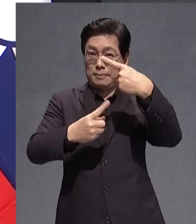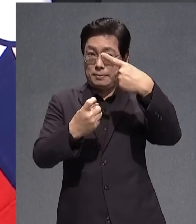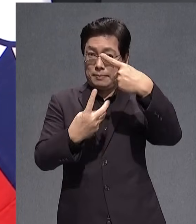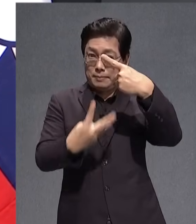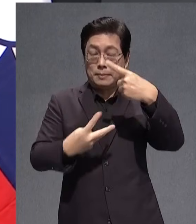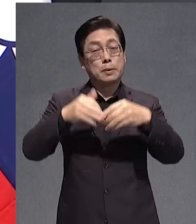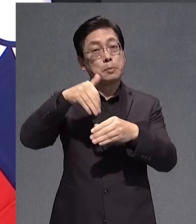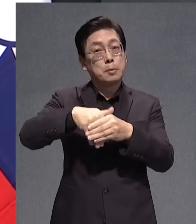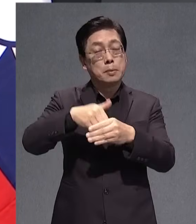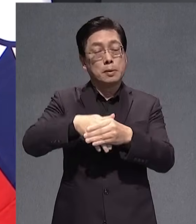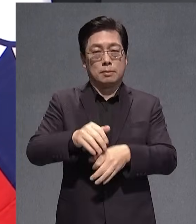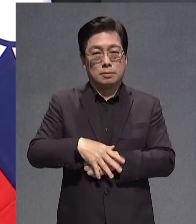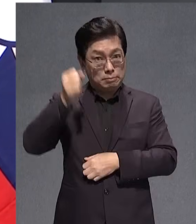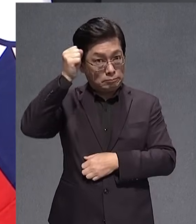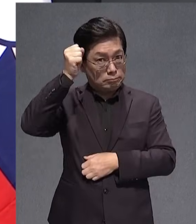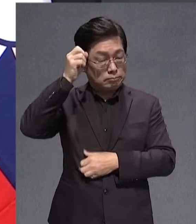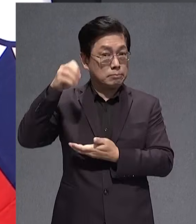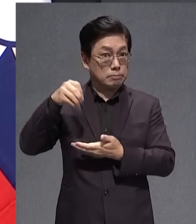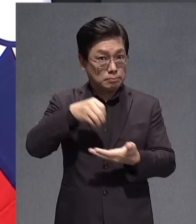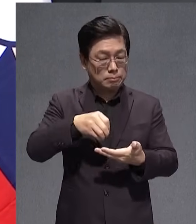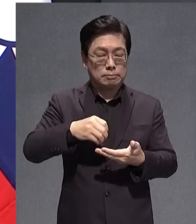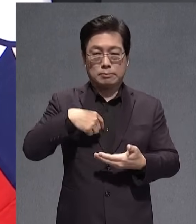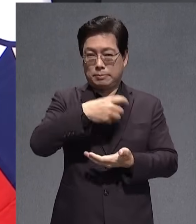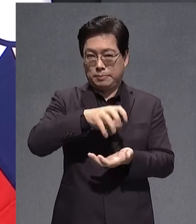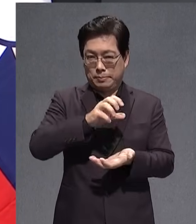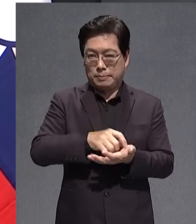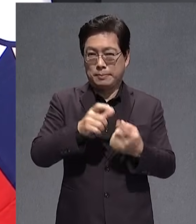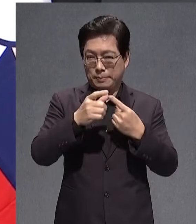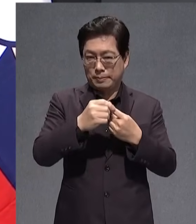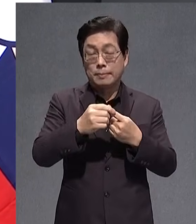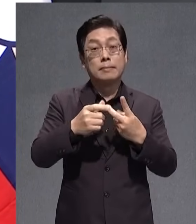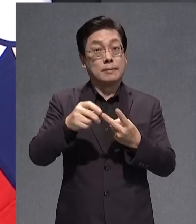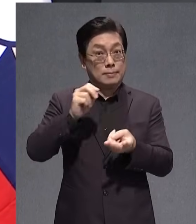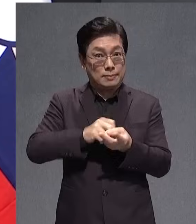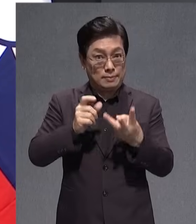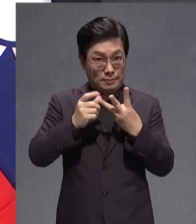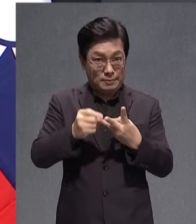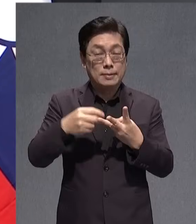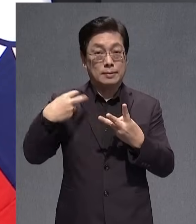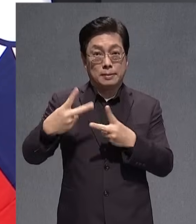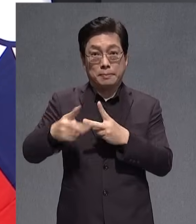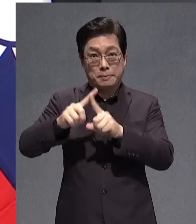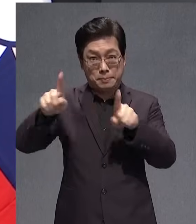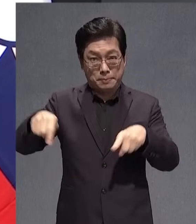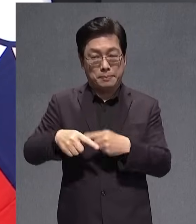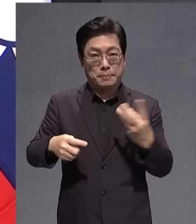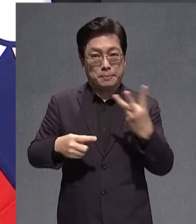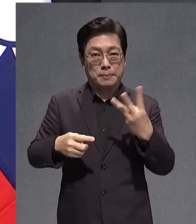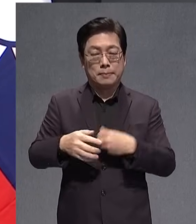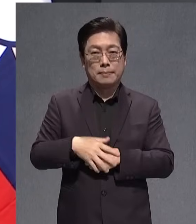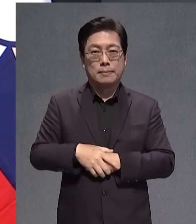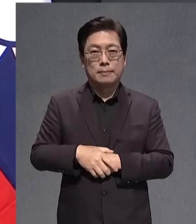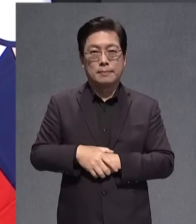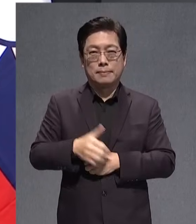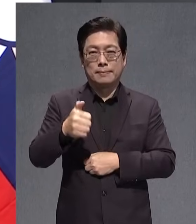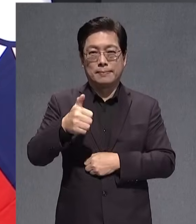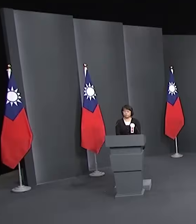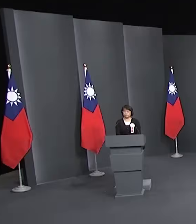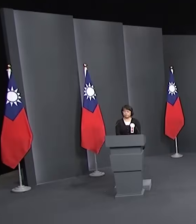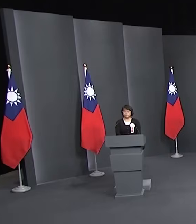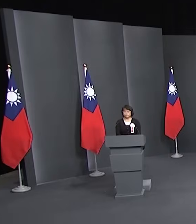113年1月13日投票时，请记得携带国民身份证印章及投票通知单，谢